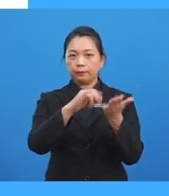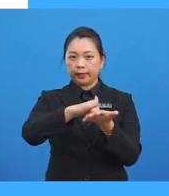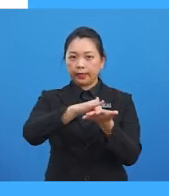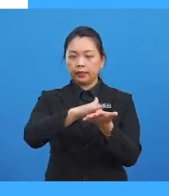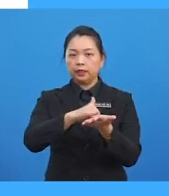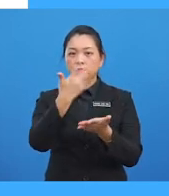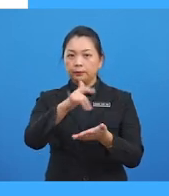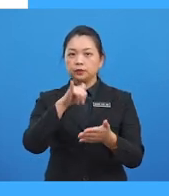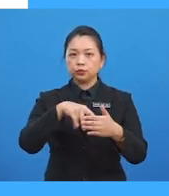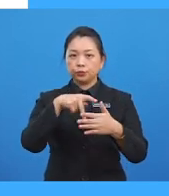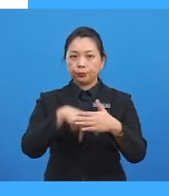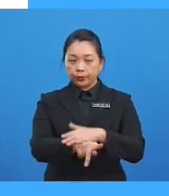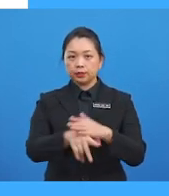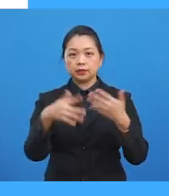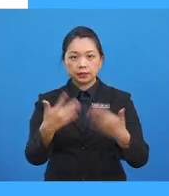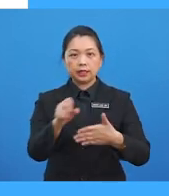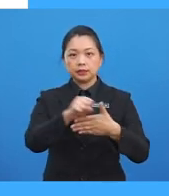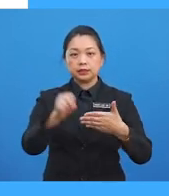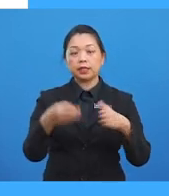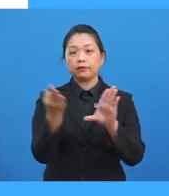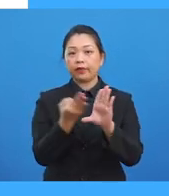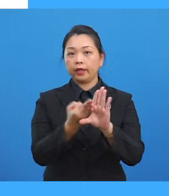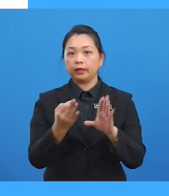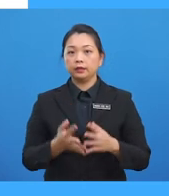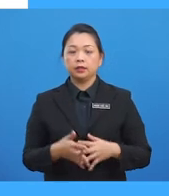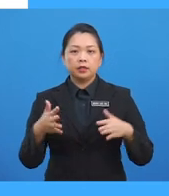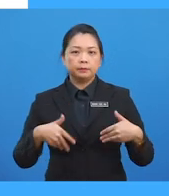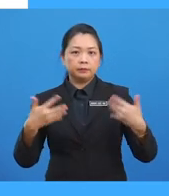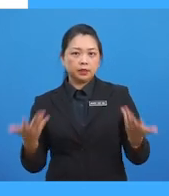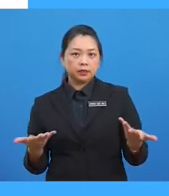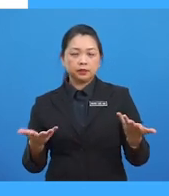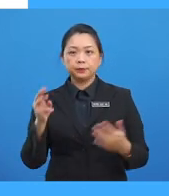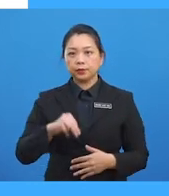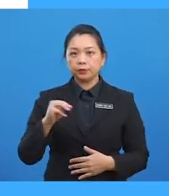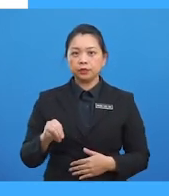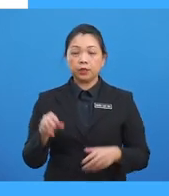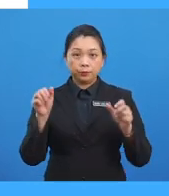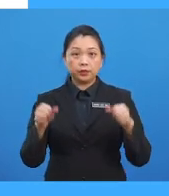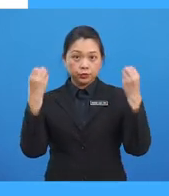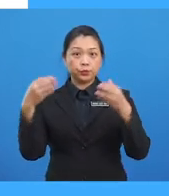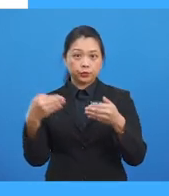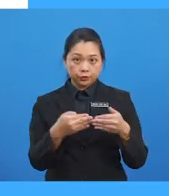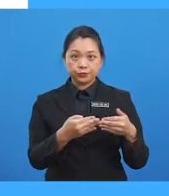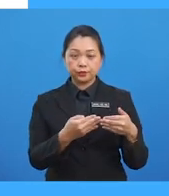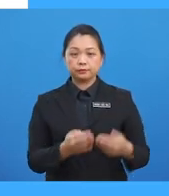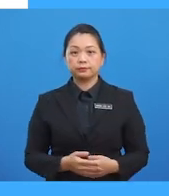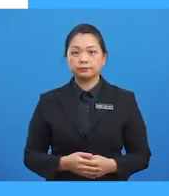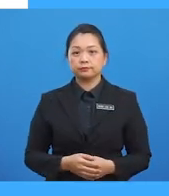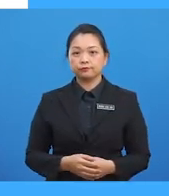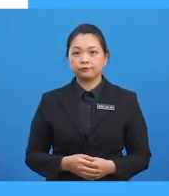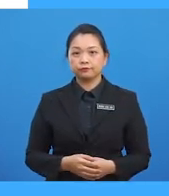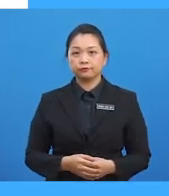kesembilan, cetak borang pengesahan setelah selesai pemfailan. Bagaimana murid-murid? Boleh cikgu teruskan lagi?